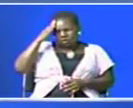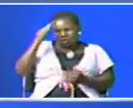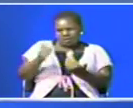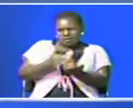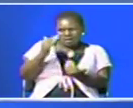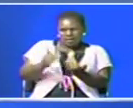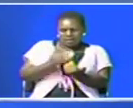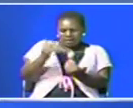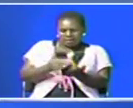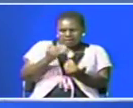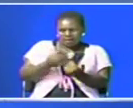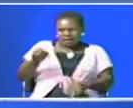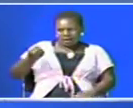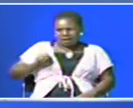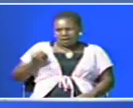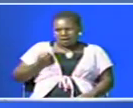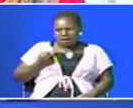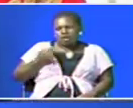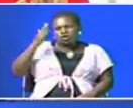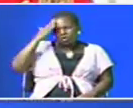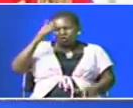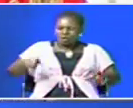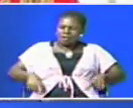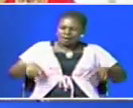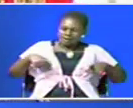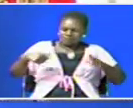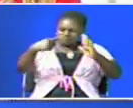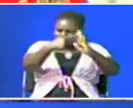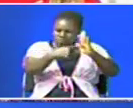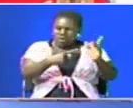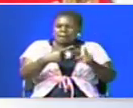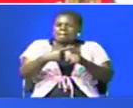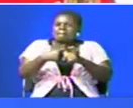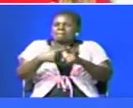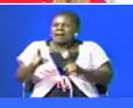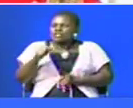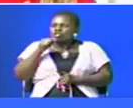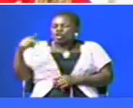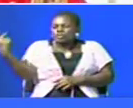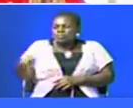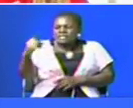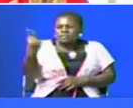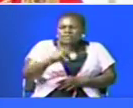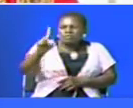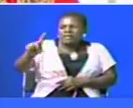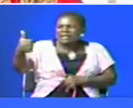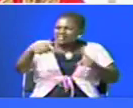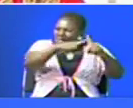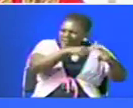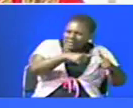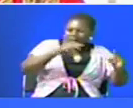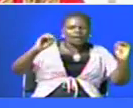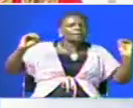tulilelewa tukafika tukawa wasichana tukafundwa tukajua maisha ni hivi na hivi. Lakini si maisha ya kupigana na kuuana.